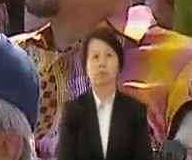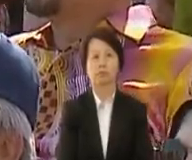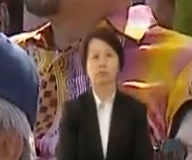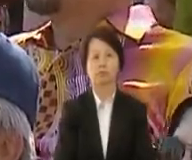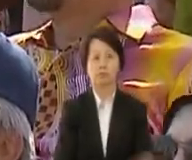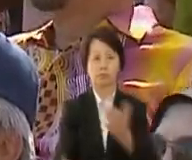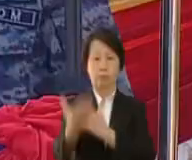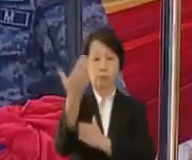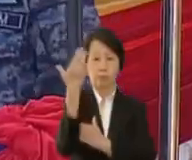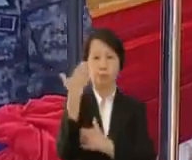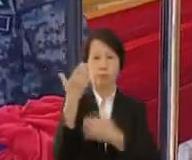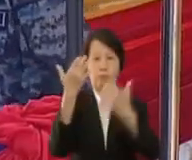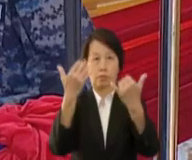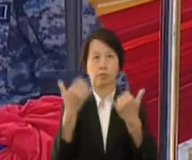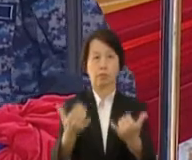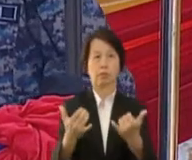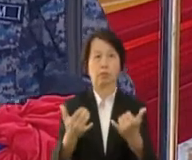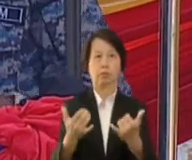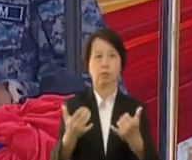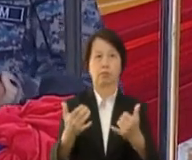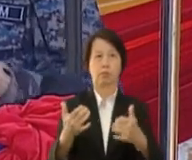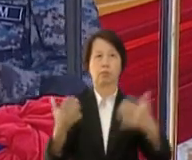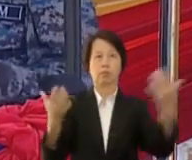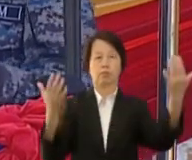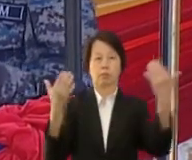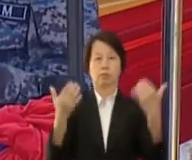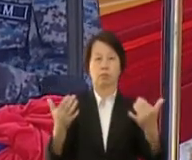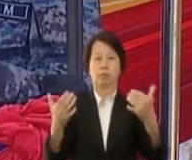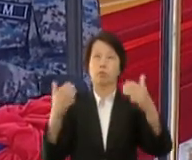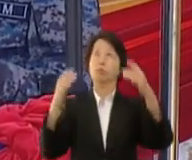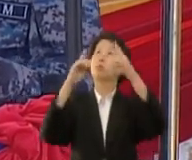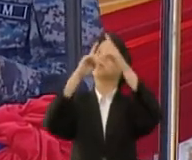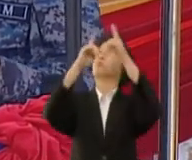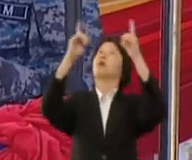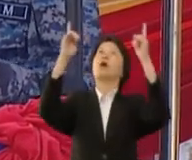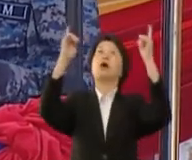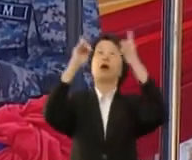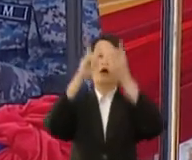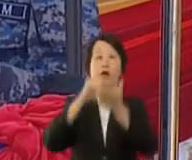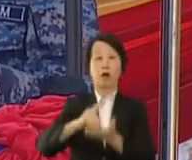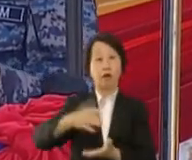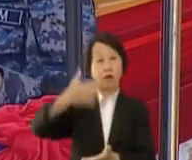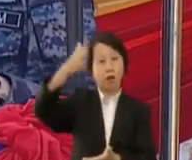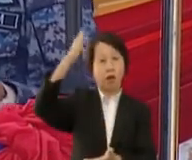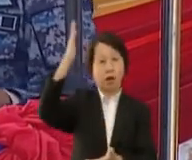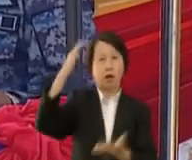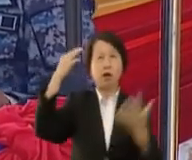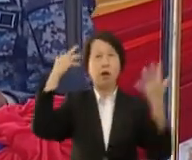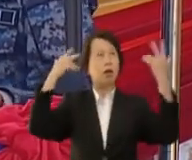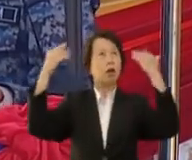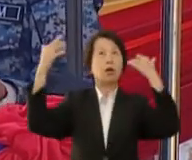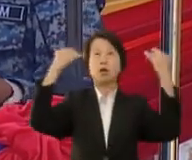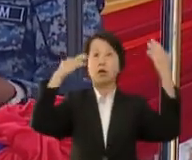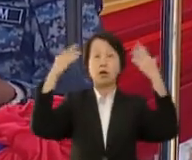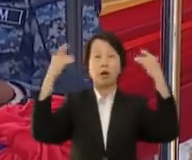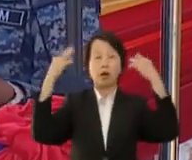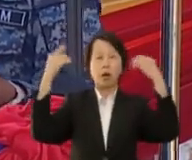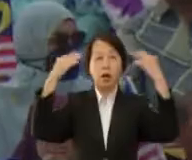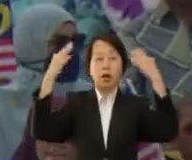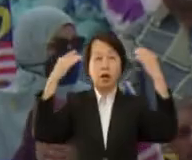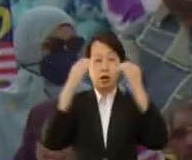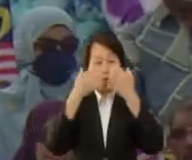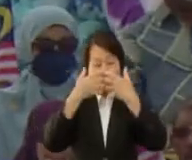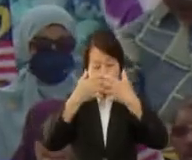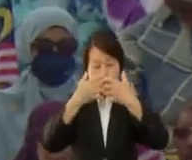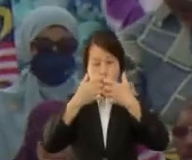Pada pagi ini, ruang udara Dataran Merdeka Kuala Lumpur akan digegarkan dengan deruman